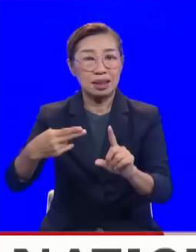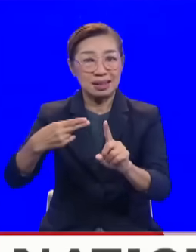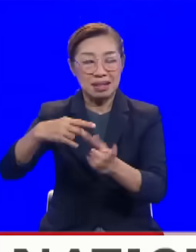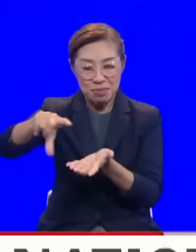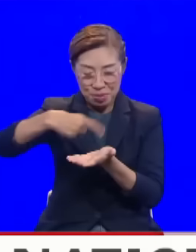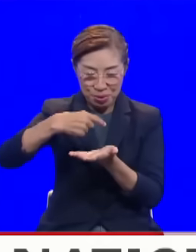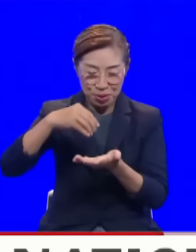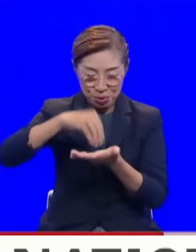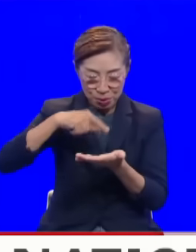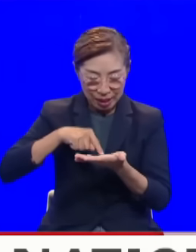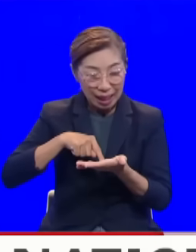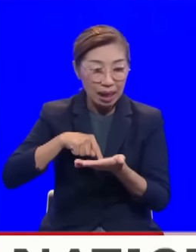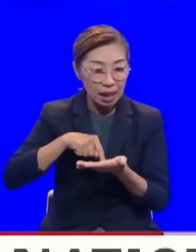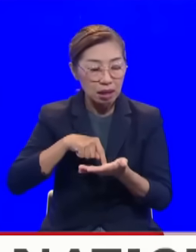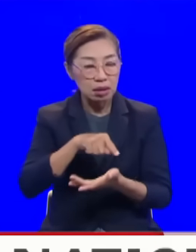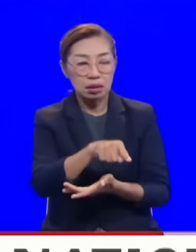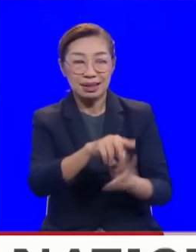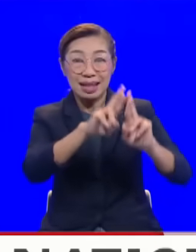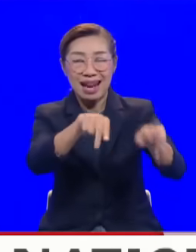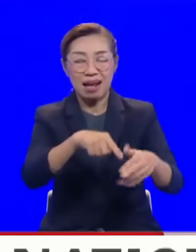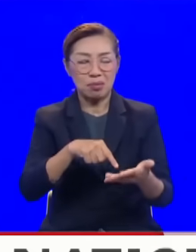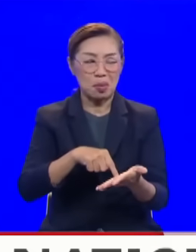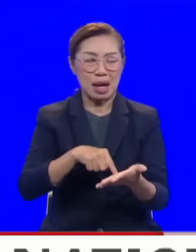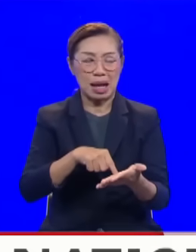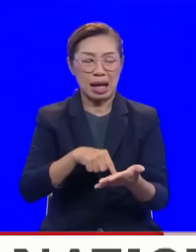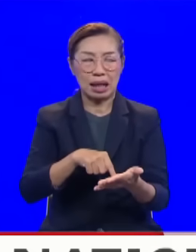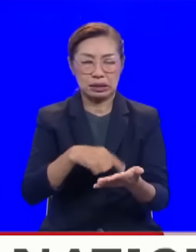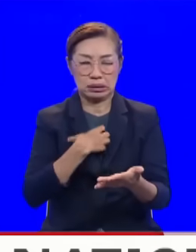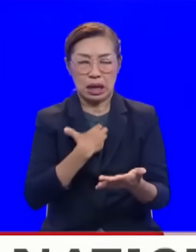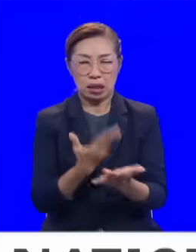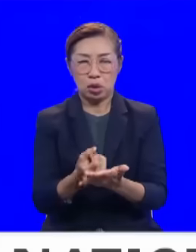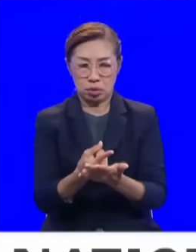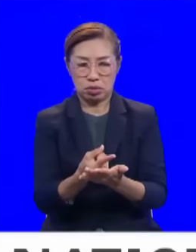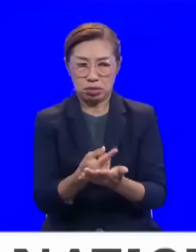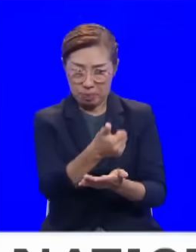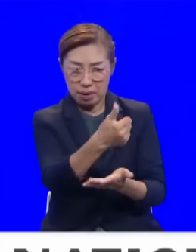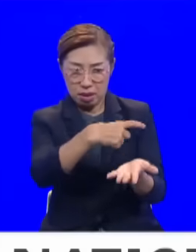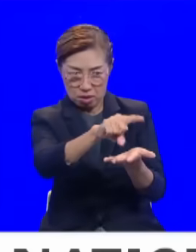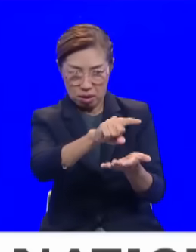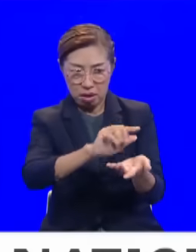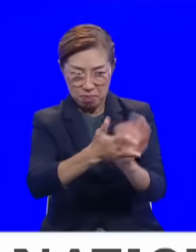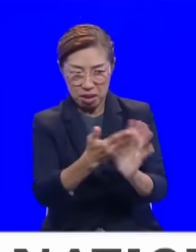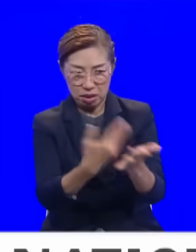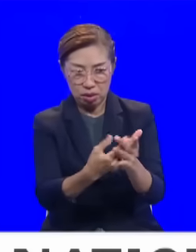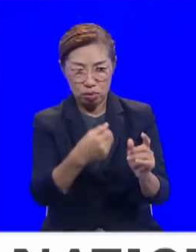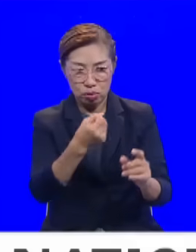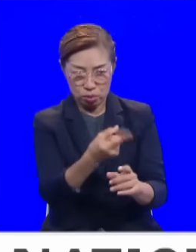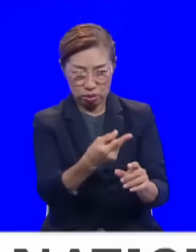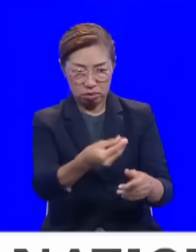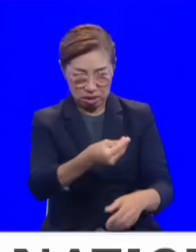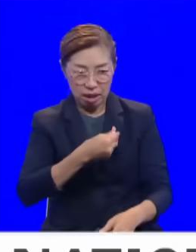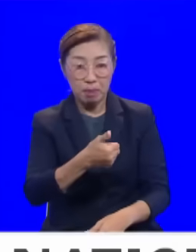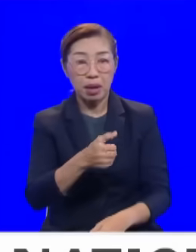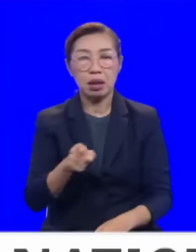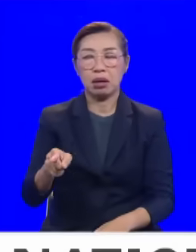เฮียขอเงินสดละกันเอาเงินดิจิตอลไปแล้วรัฐมนตรีจุลพันธ์บอกมันไม่น่าจะเร็วขนาดนั้นมั้งเงินยังไม่ถึงมือเลยเพิ่งจะล